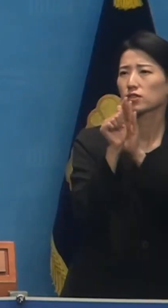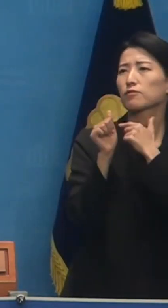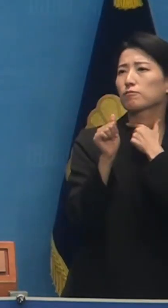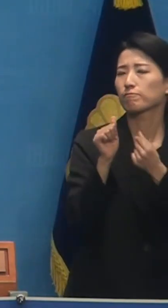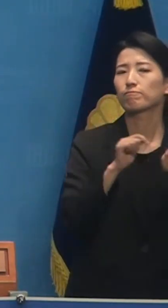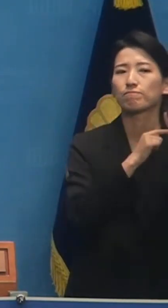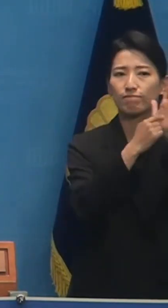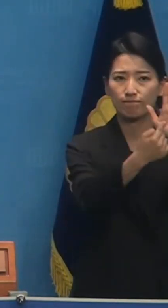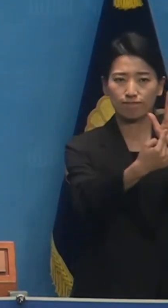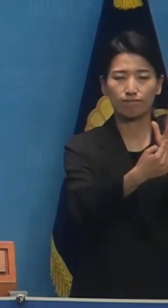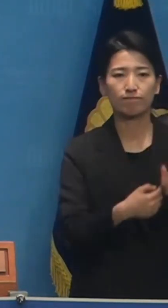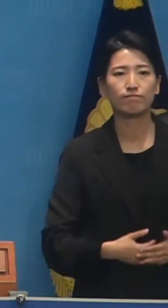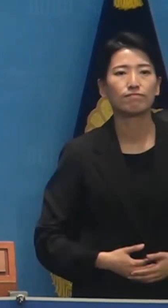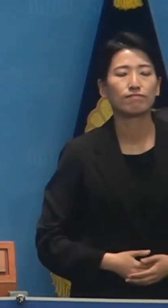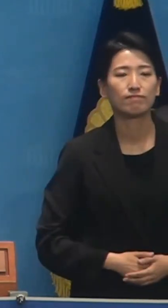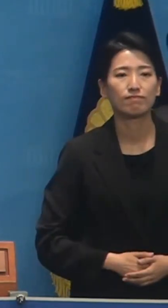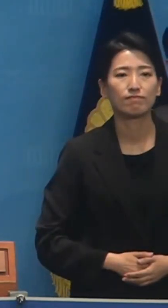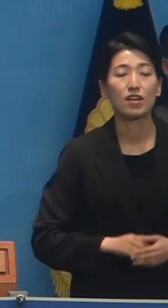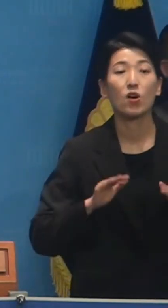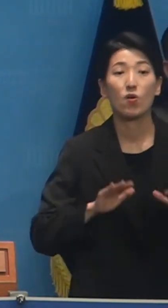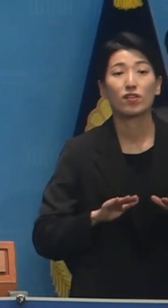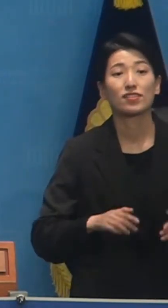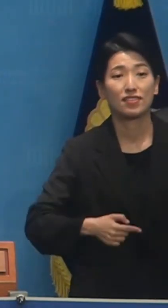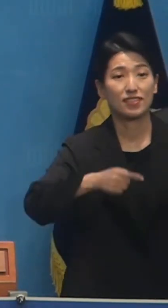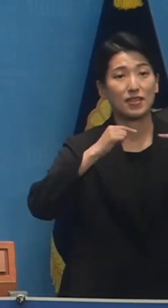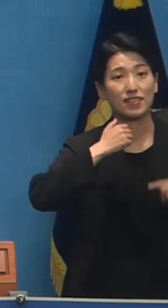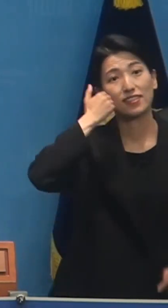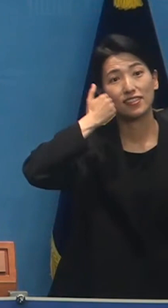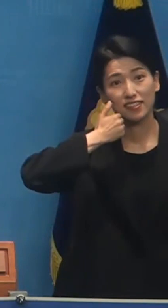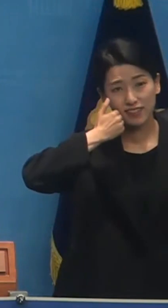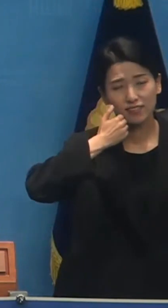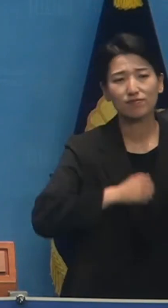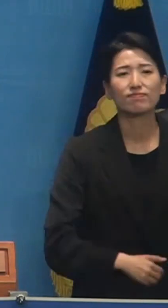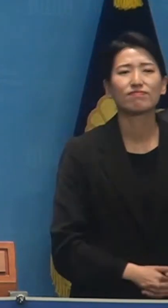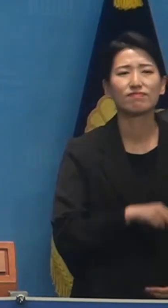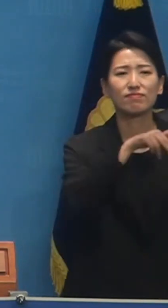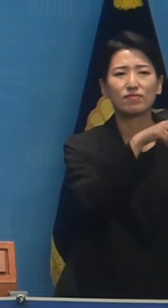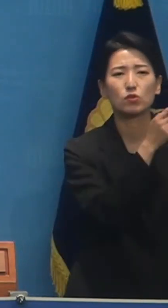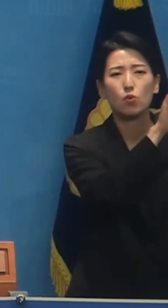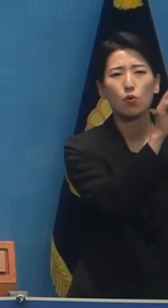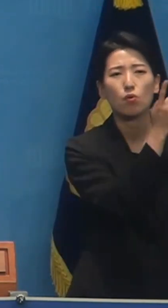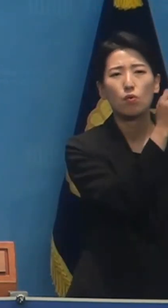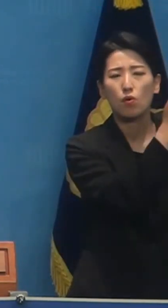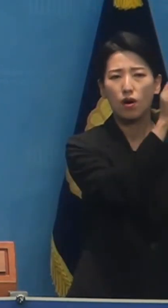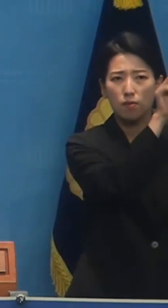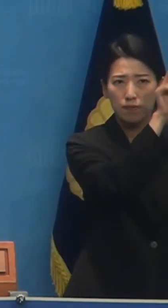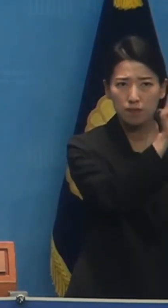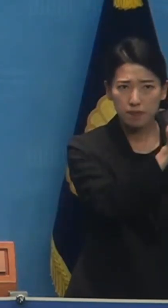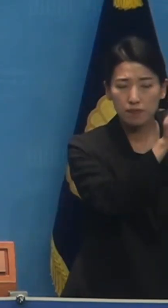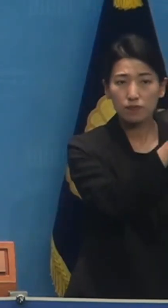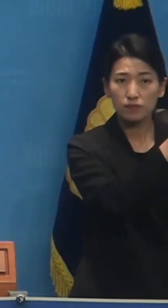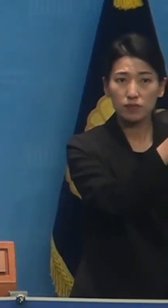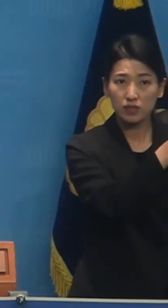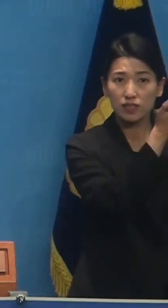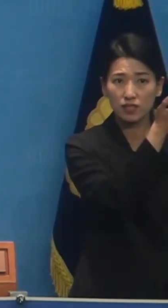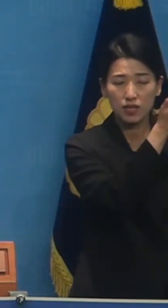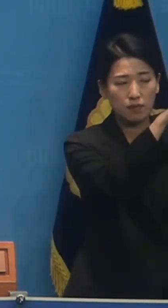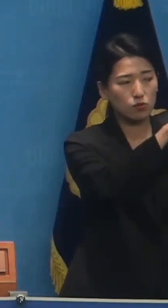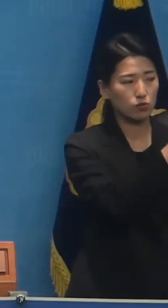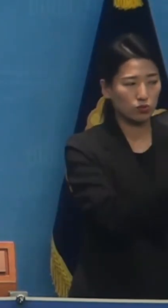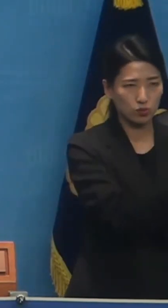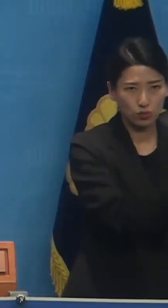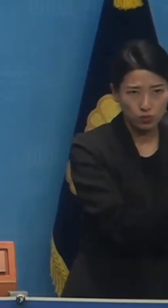시작하겠습니다. 오늘 기자회견에 참석하신 분들은 축산 조봉환 선생님